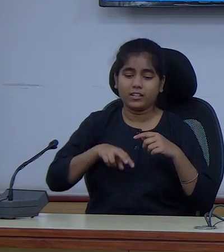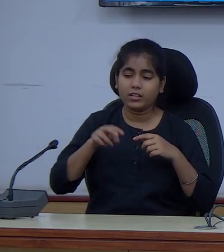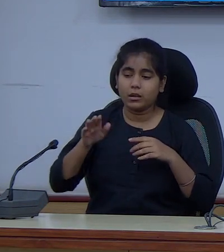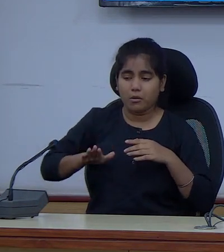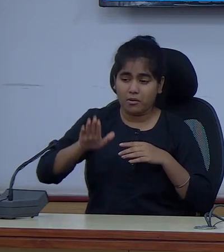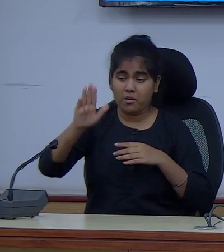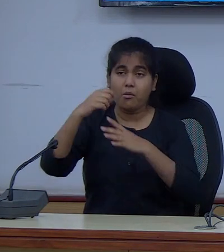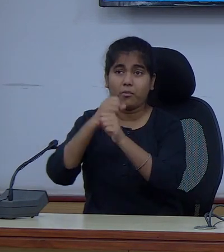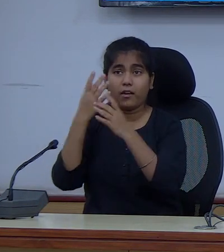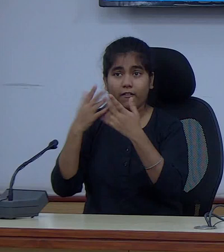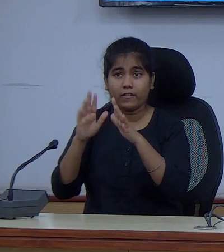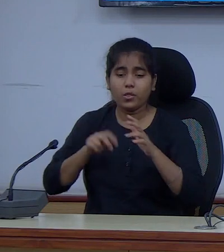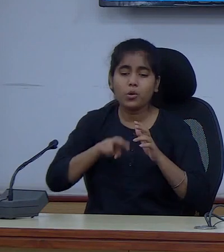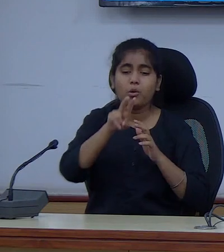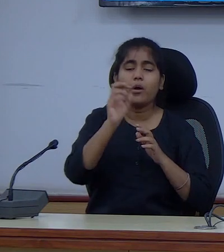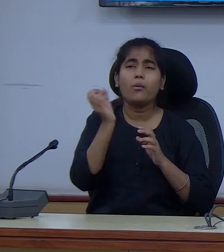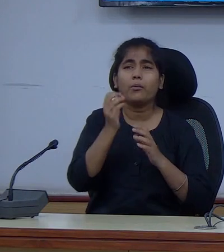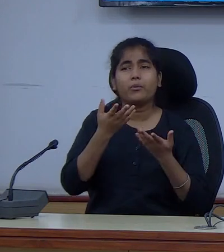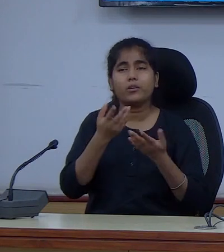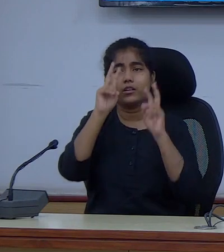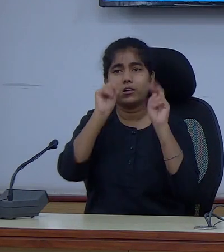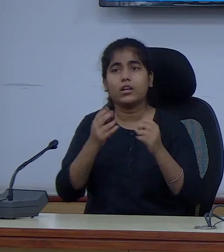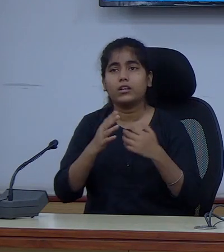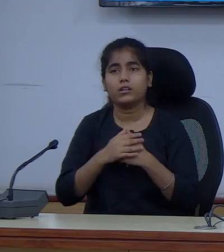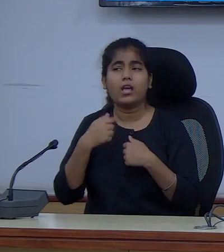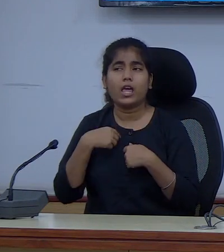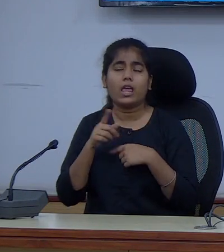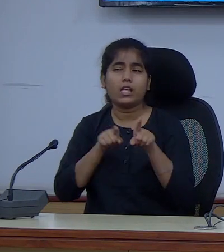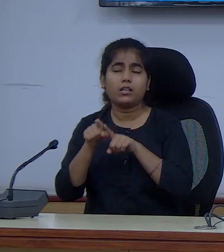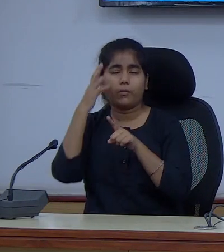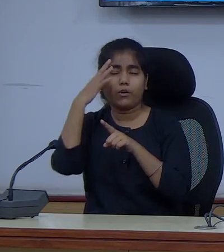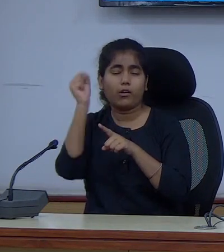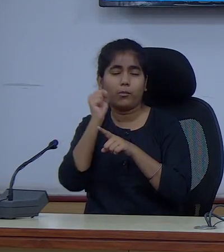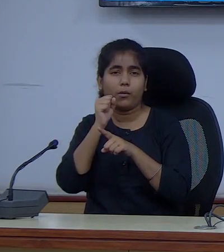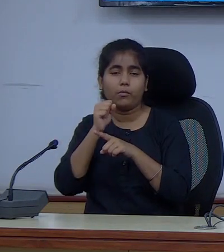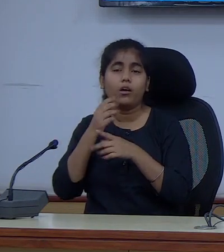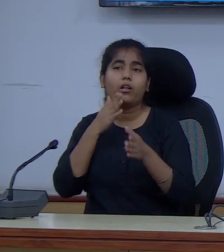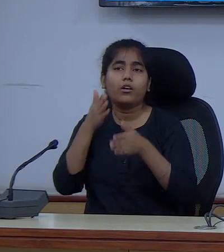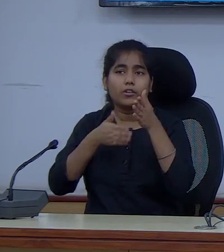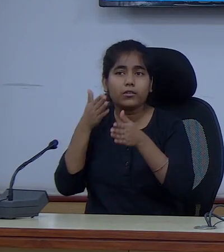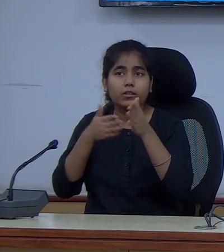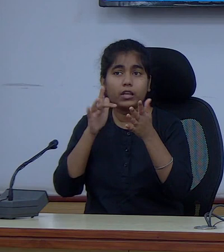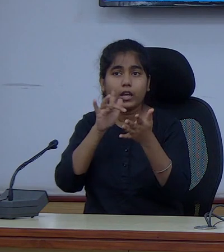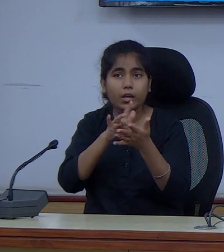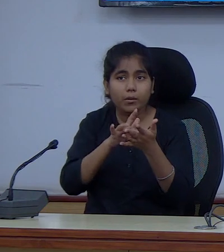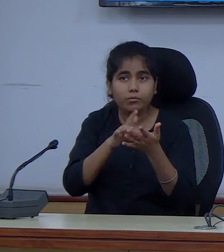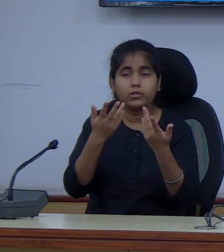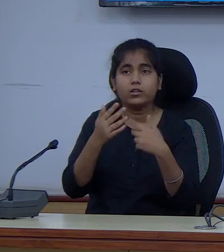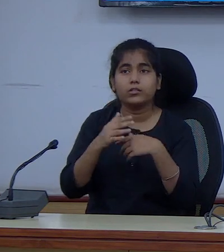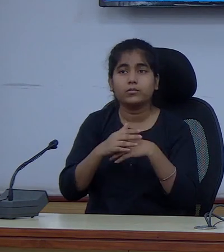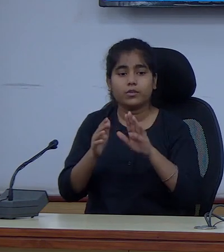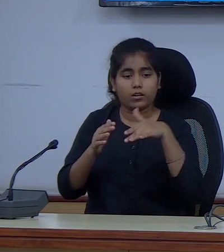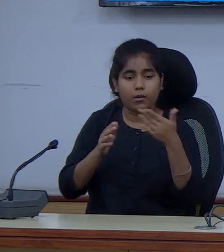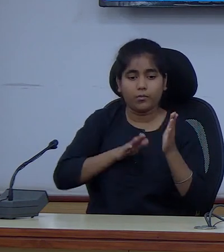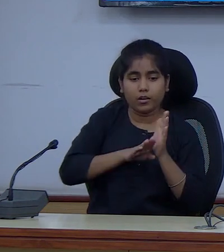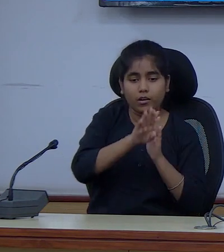आप ग्रैब बार्स दे दीजिए। और मैं तो कहती हूँ स्टेयर्स की ज़रूरत क्या है अगर आपने रैंप बना दी है। एक उदाहरण तो मुझे ऐसा भी